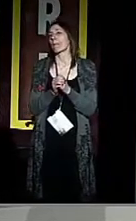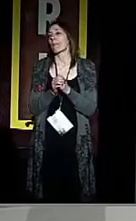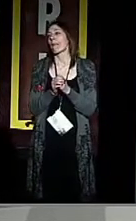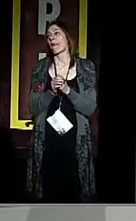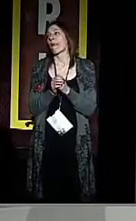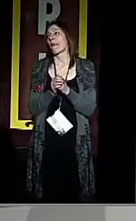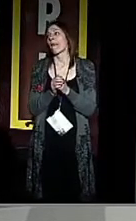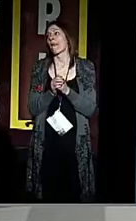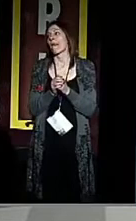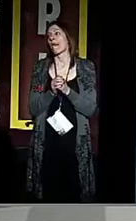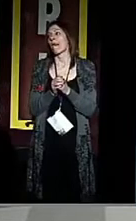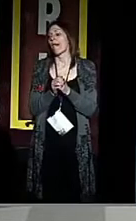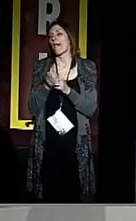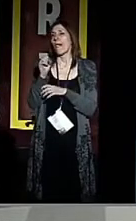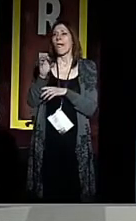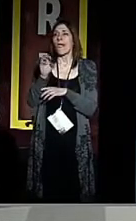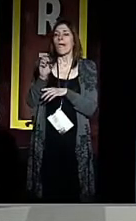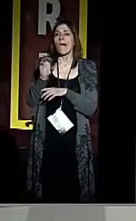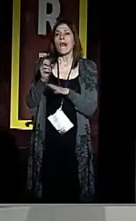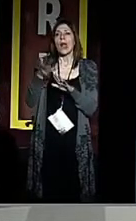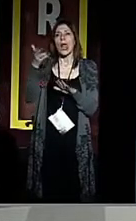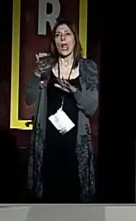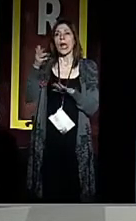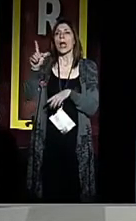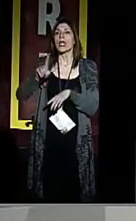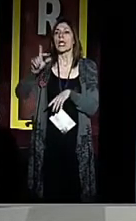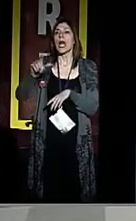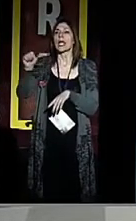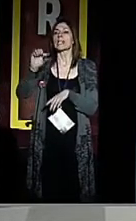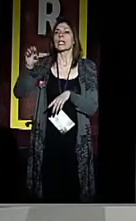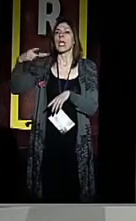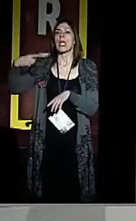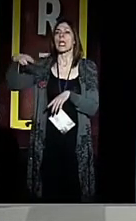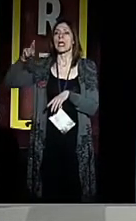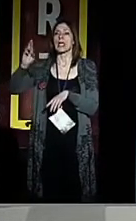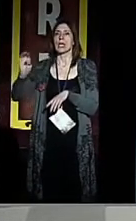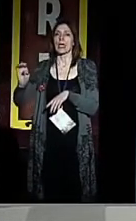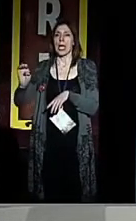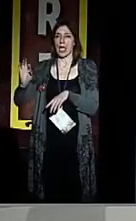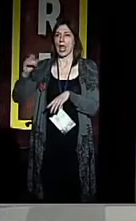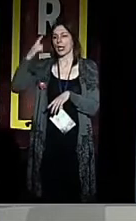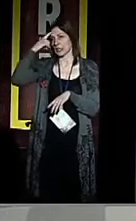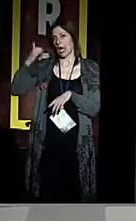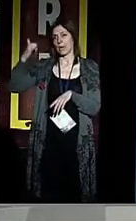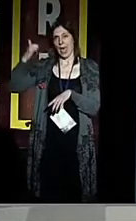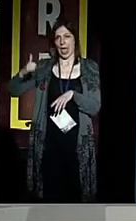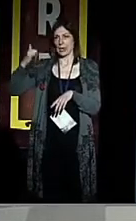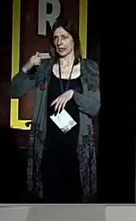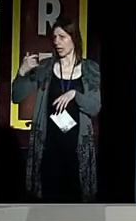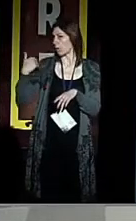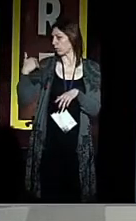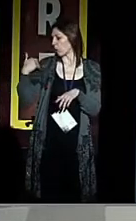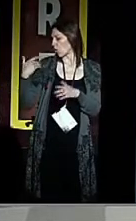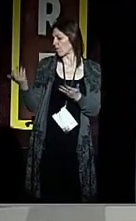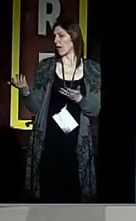nella lezione, nella Lectio Magistralis che Liliana Segre ha fatto alla Sapienza pochi giorni fa,